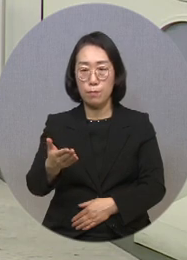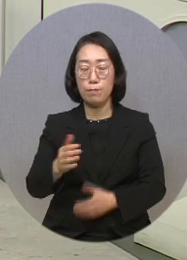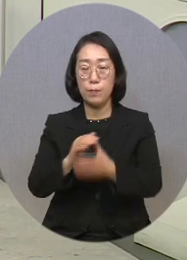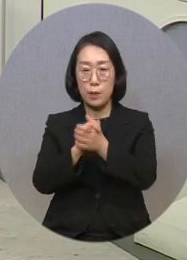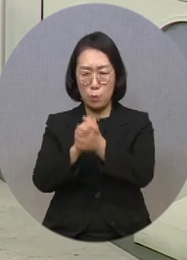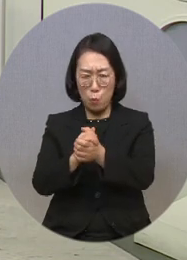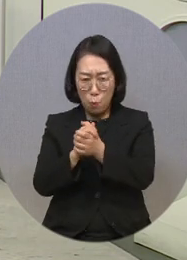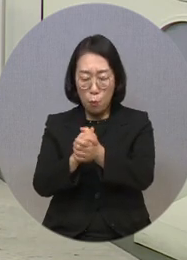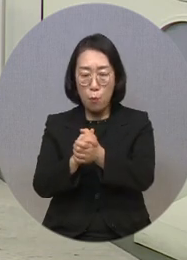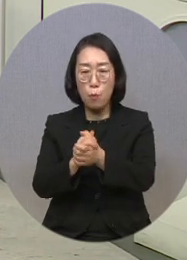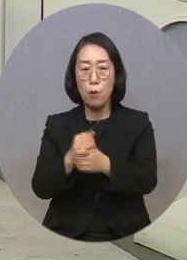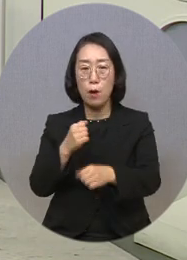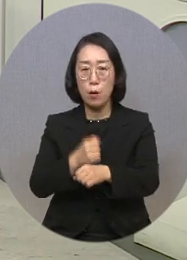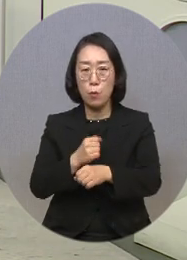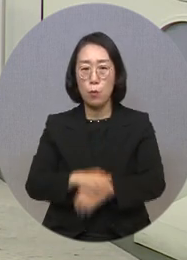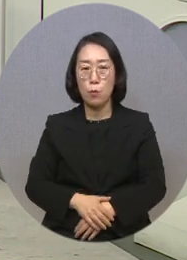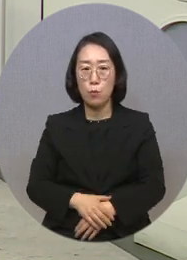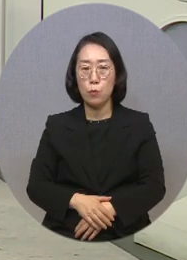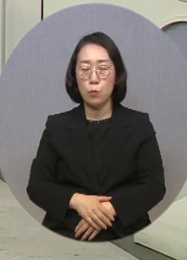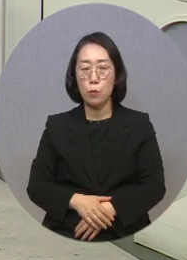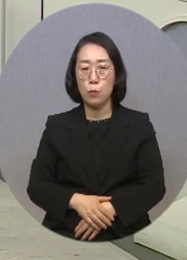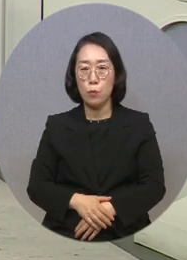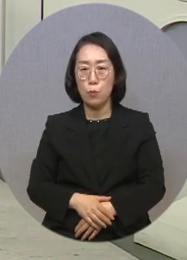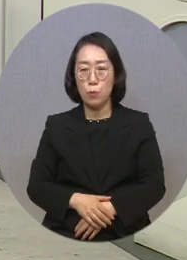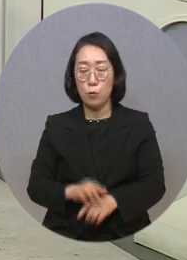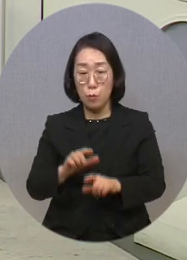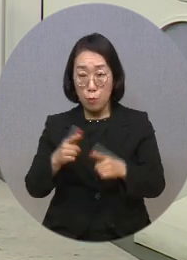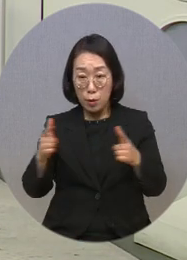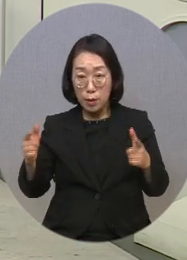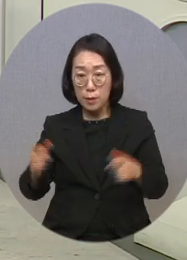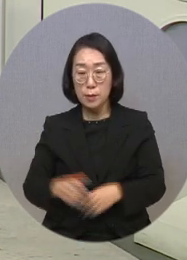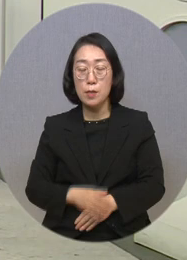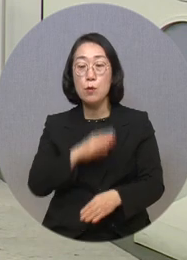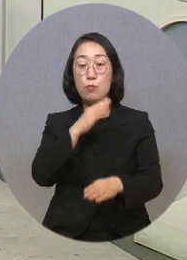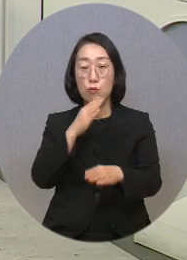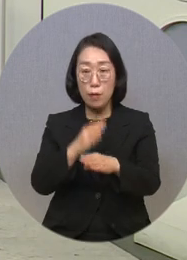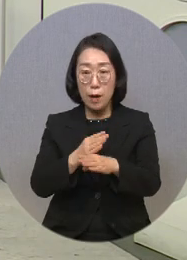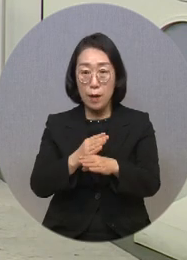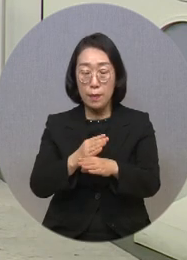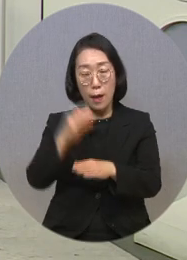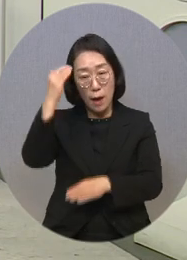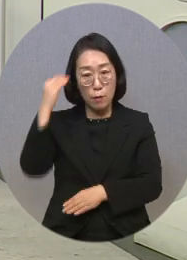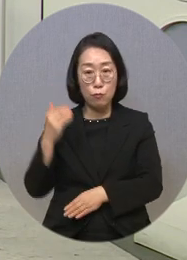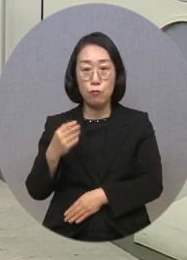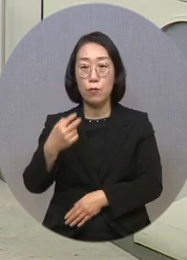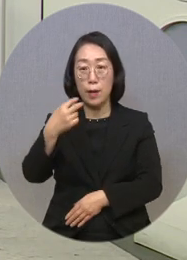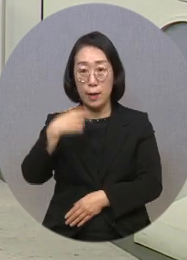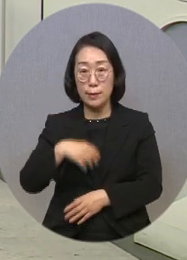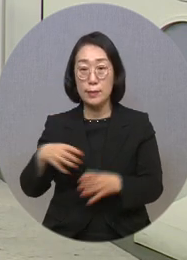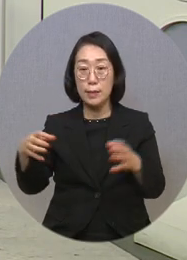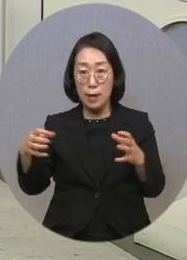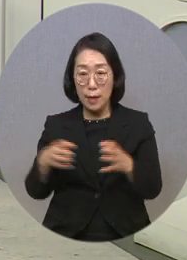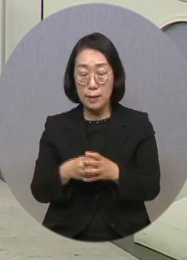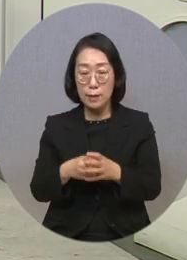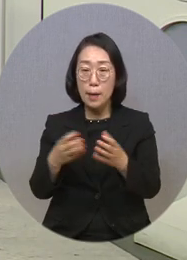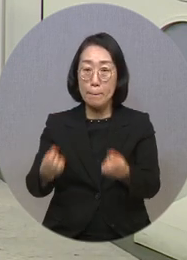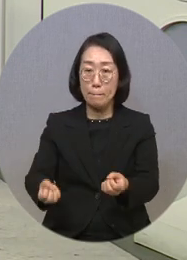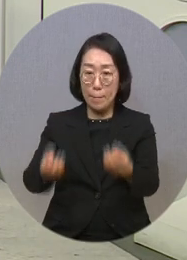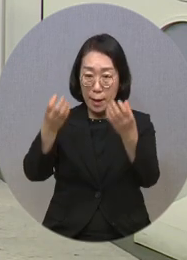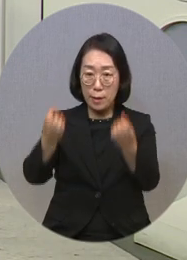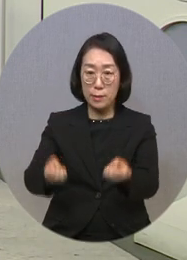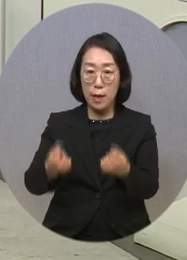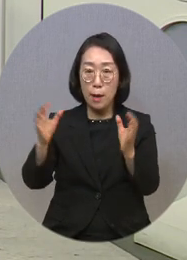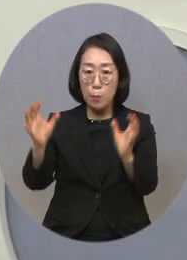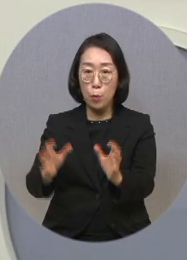하시면서 주관 행사도 하고 네, 주관 행사도 하고 남북 공동 행사도 저희가 했고 네. 그랬는데